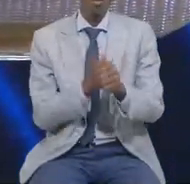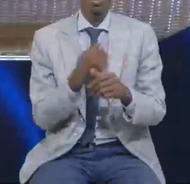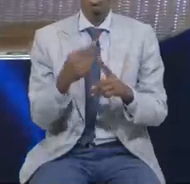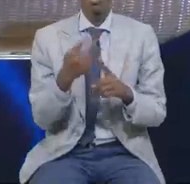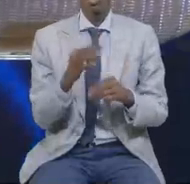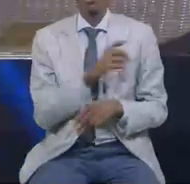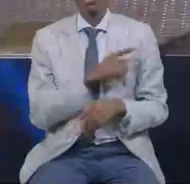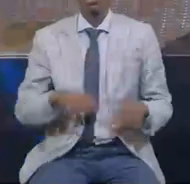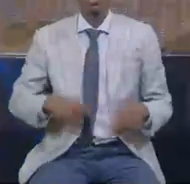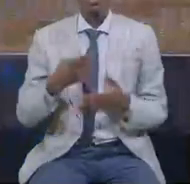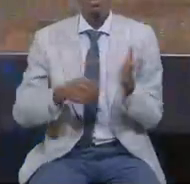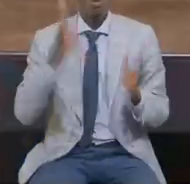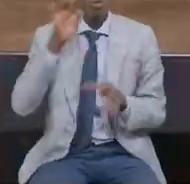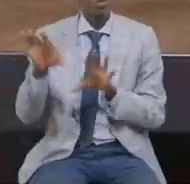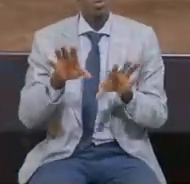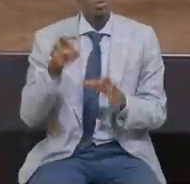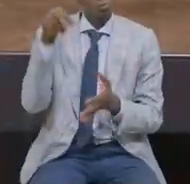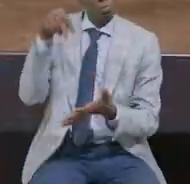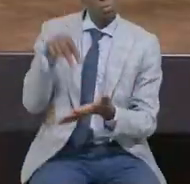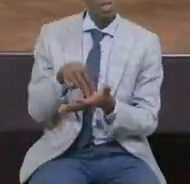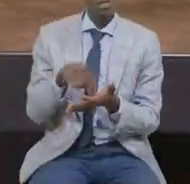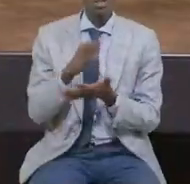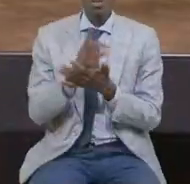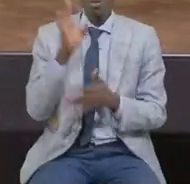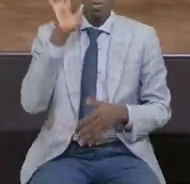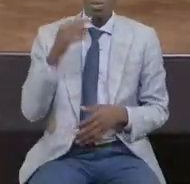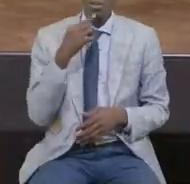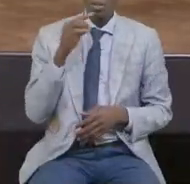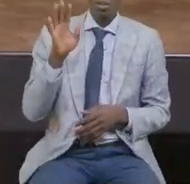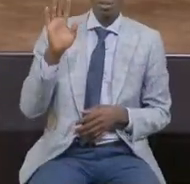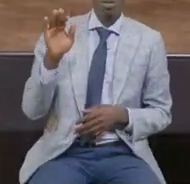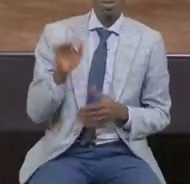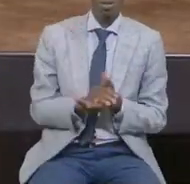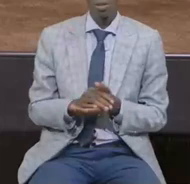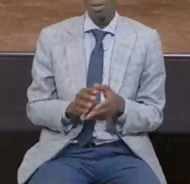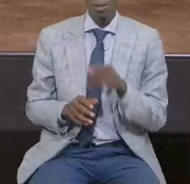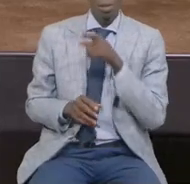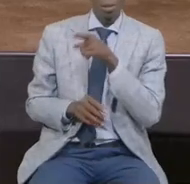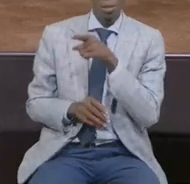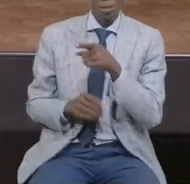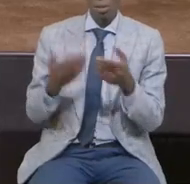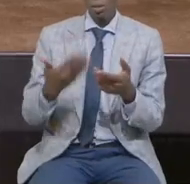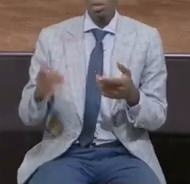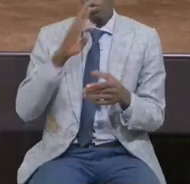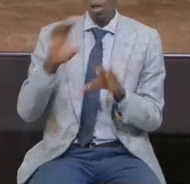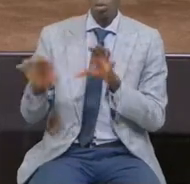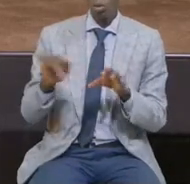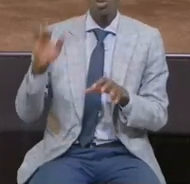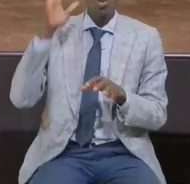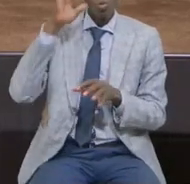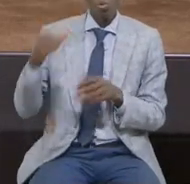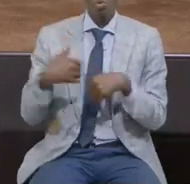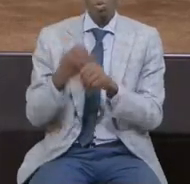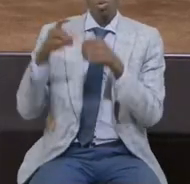tu tiens bon. Et l'un d'eux va te dire que, madame, ceci là, tu seras licencié.